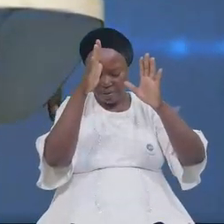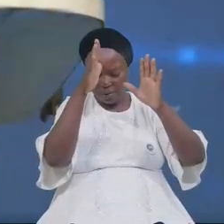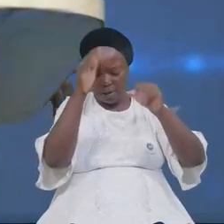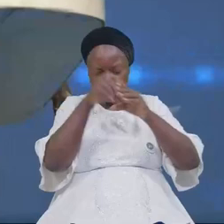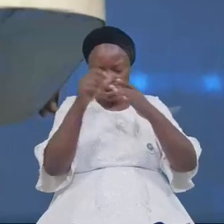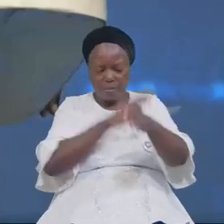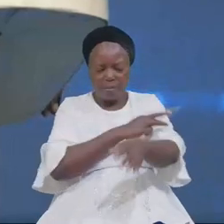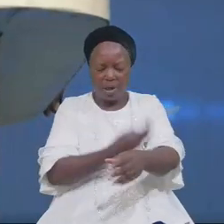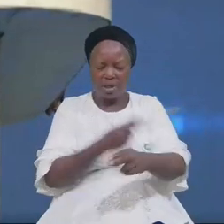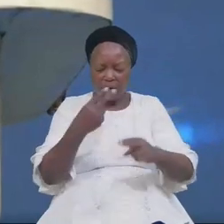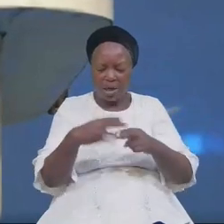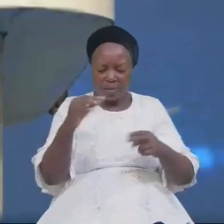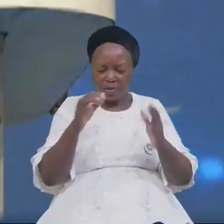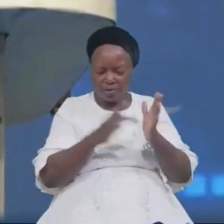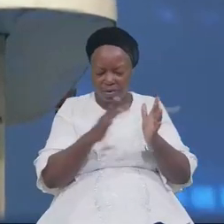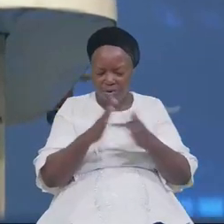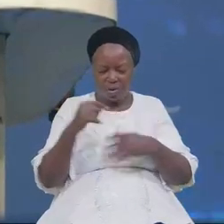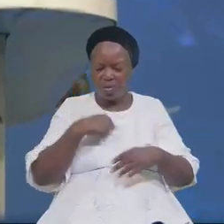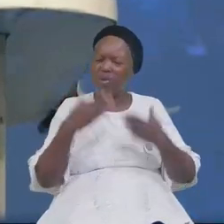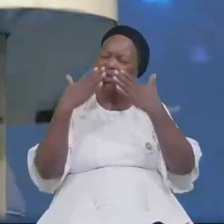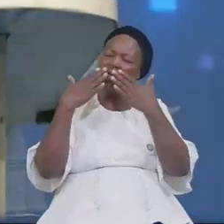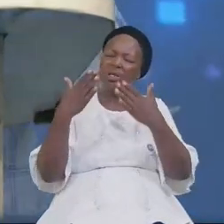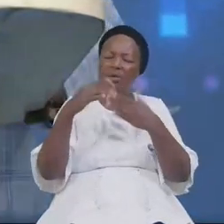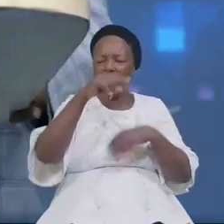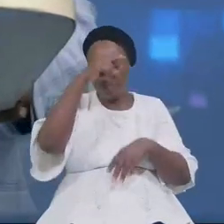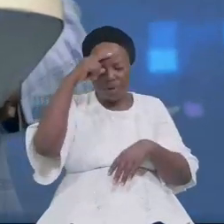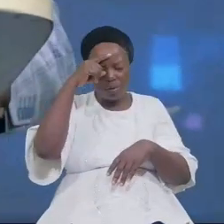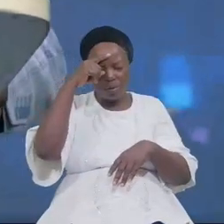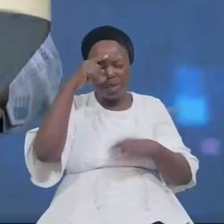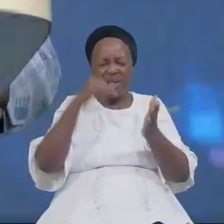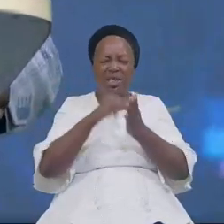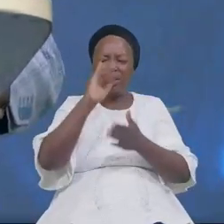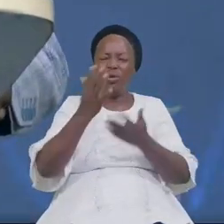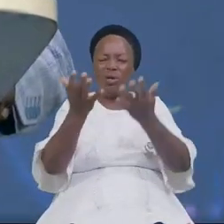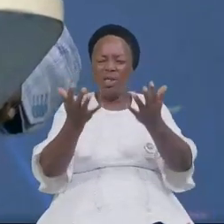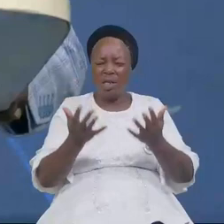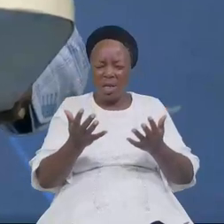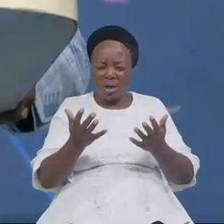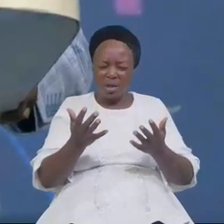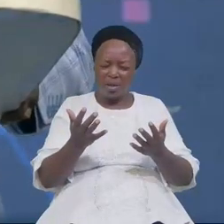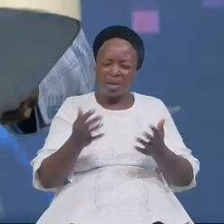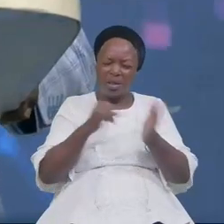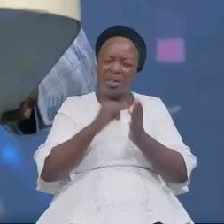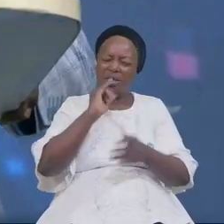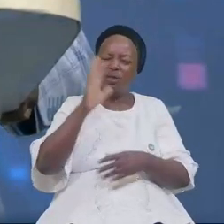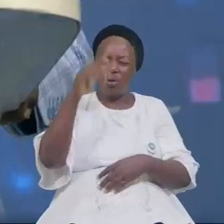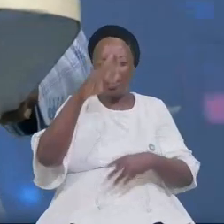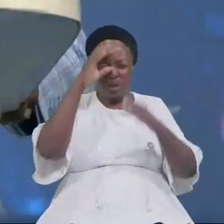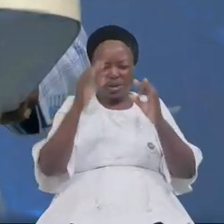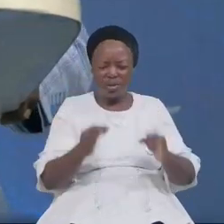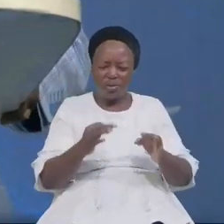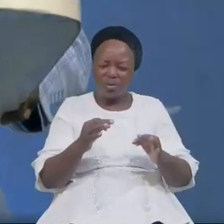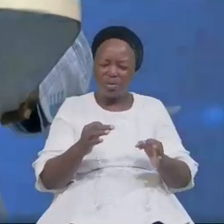puissant de Jésus, nous te disons merci parce que c'est ton désir, c'est ta décision.